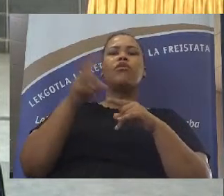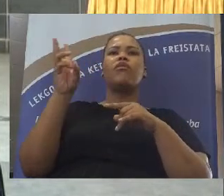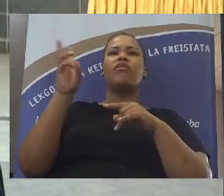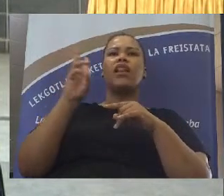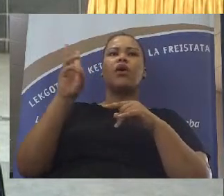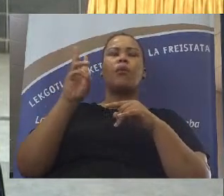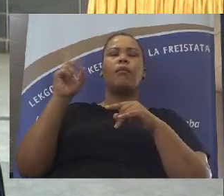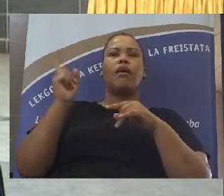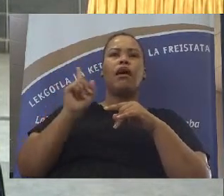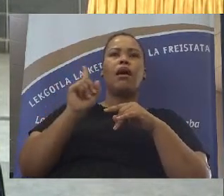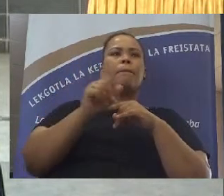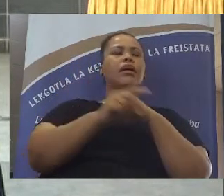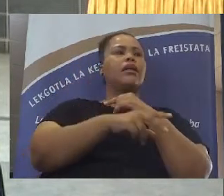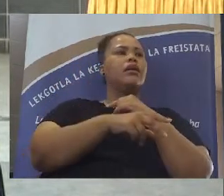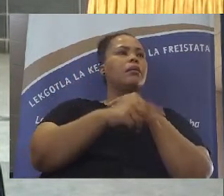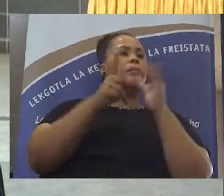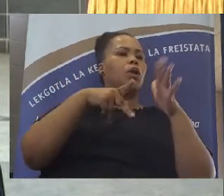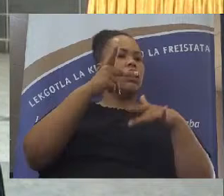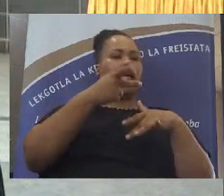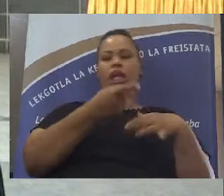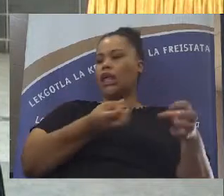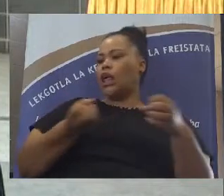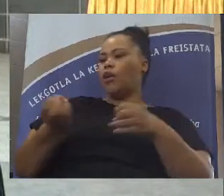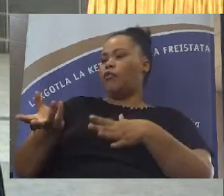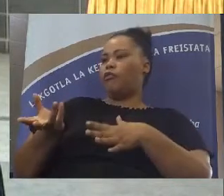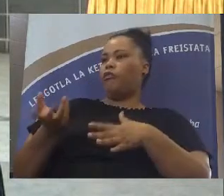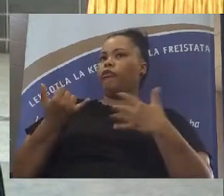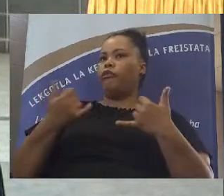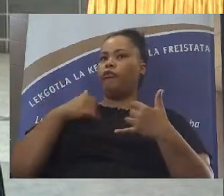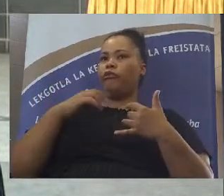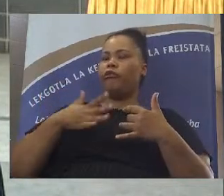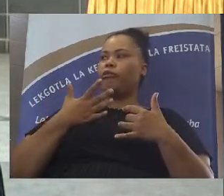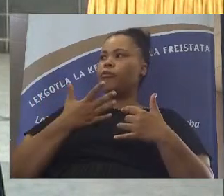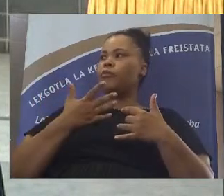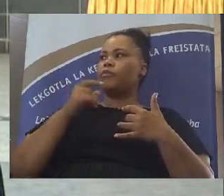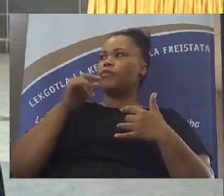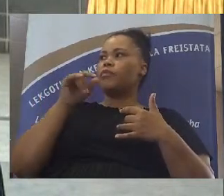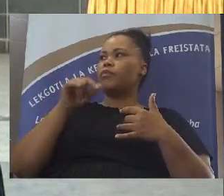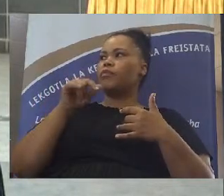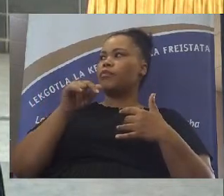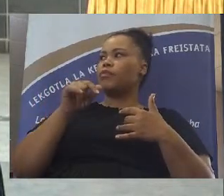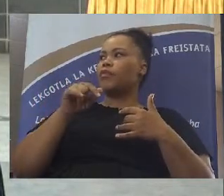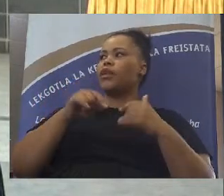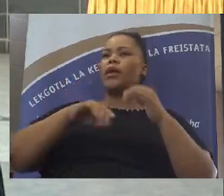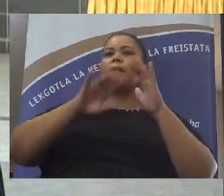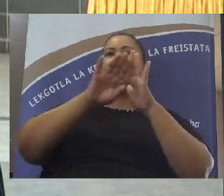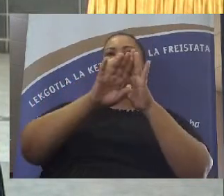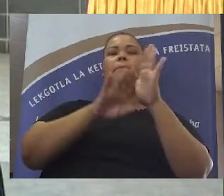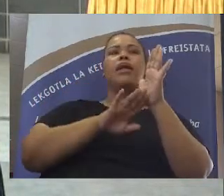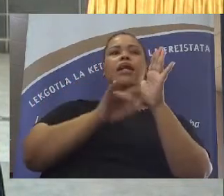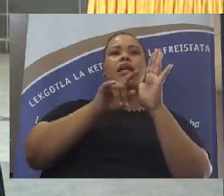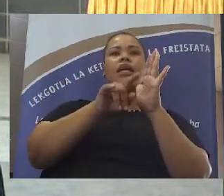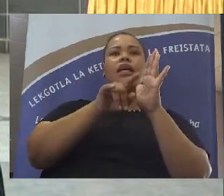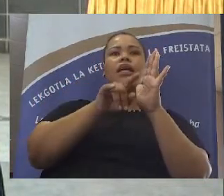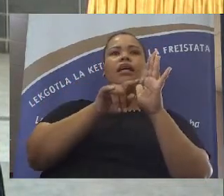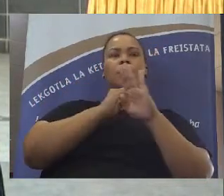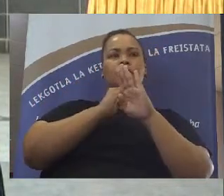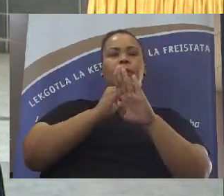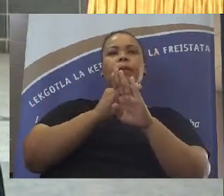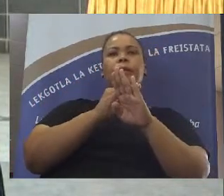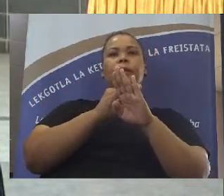ons mense se eerste uit hierso. So ek wil hê hulle moet graag provisions maak in die bill in om ook dit te verhoed op